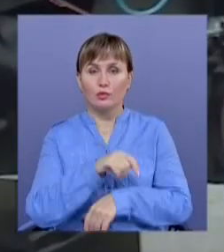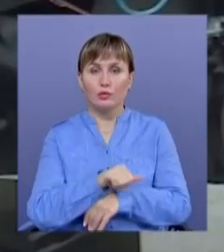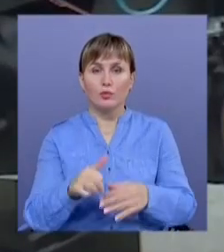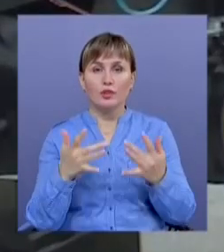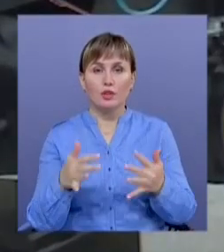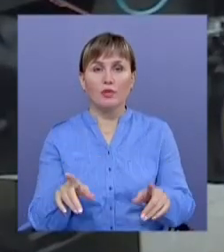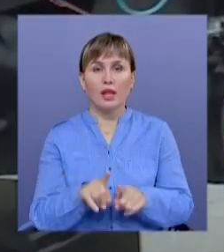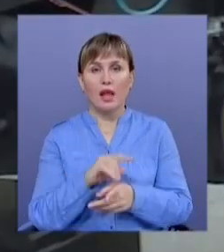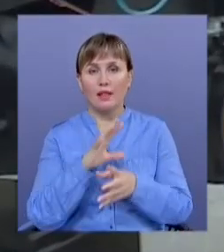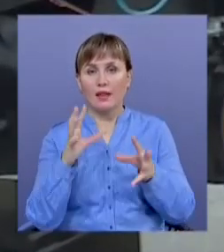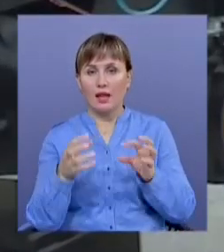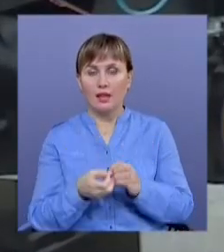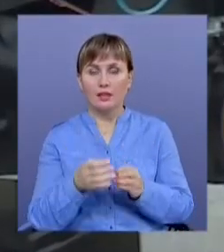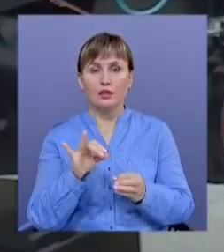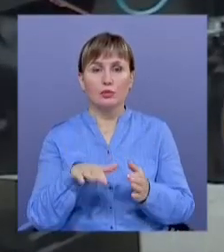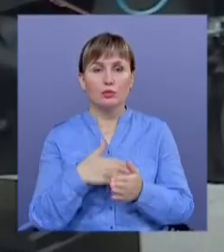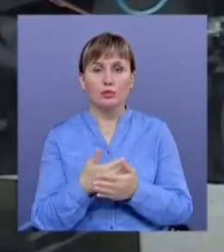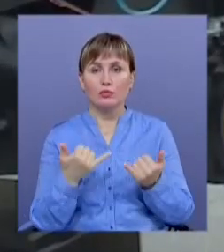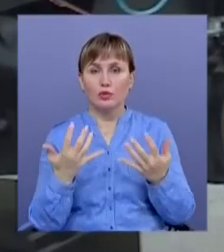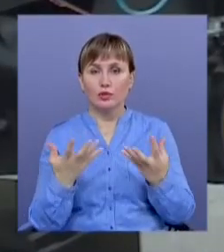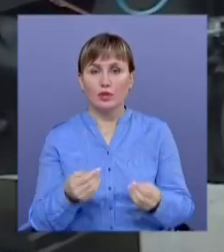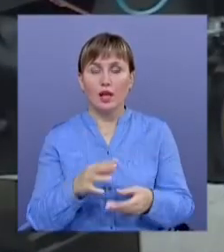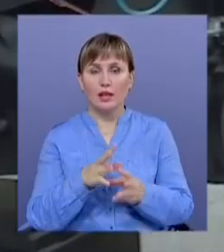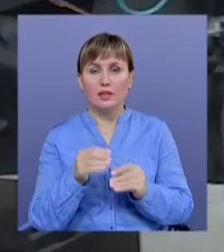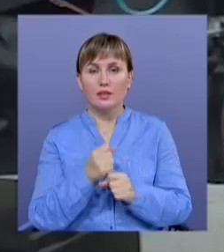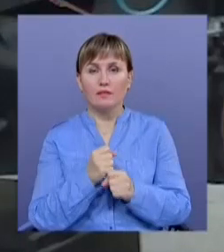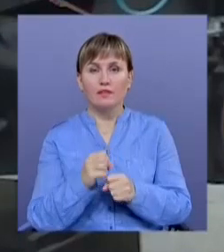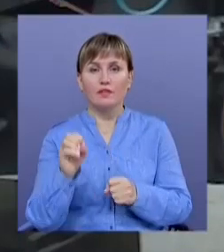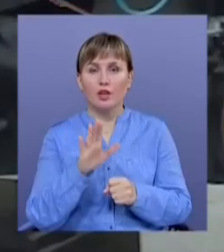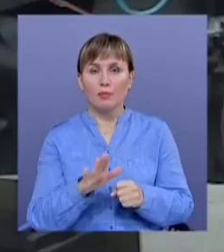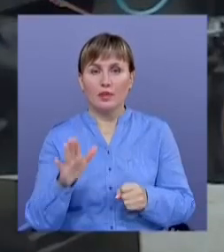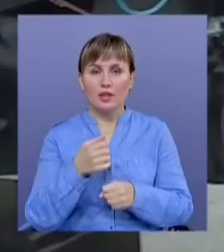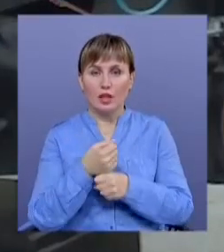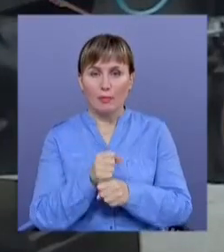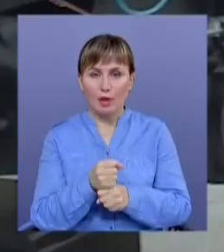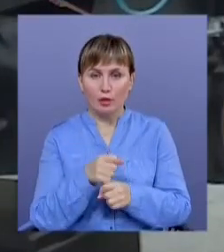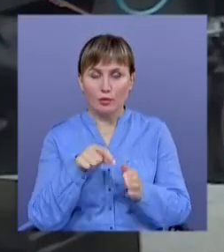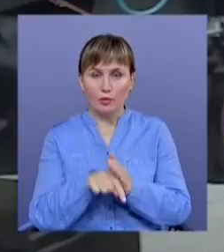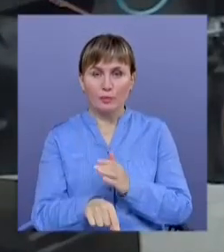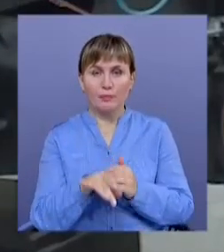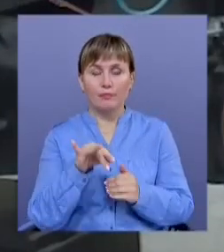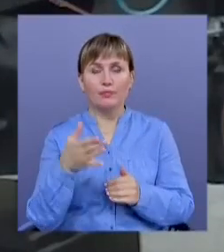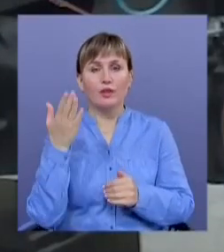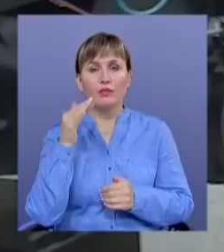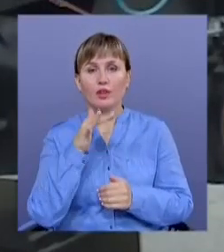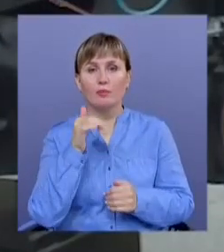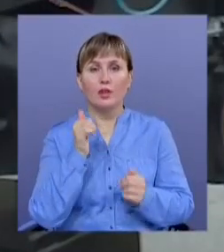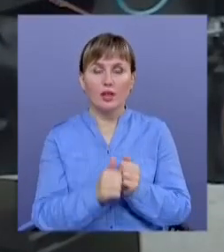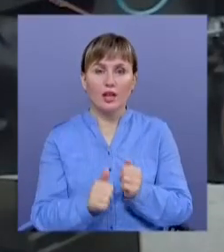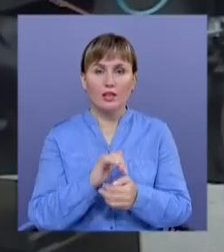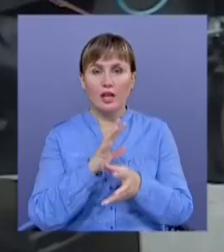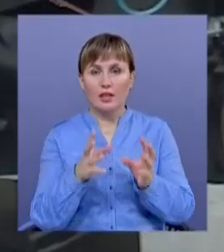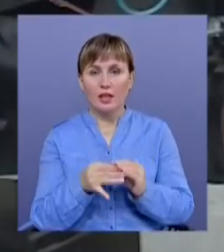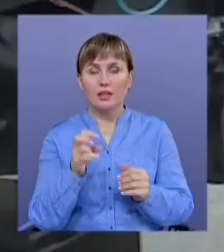требуют такие анализы. И до сегодняшнего дня эти анализы делаются в европейских лабораториях. В то время и каждый анализ